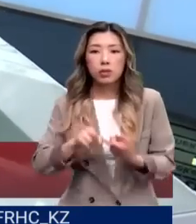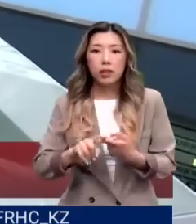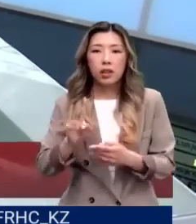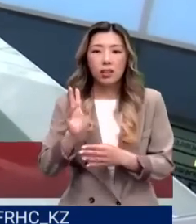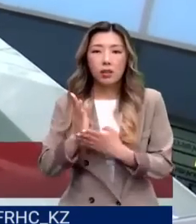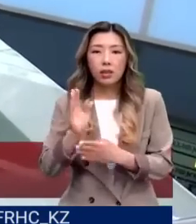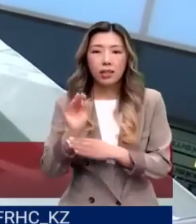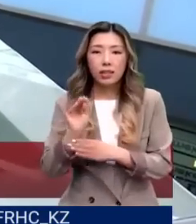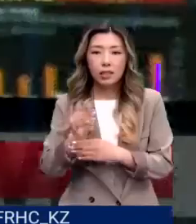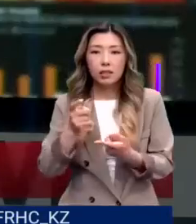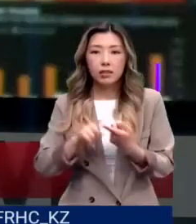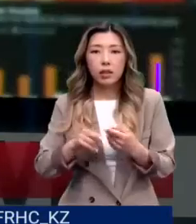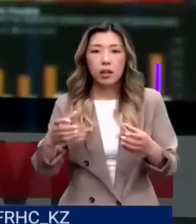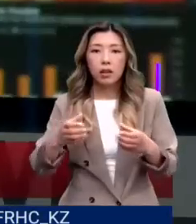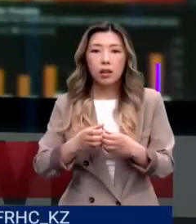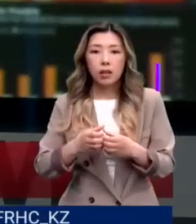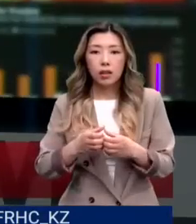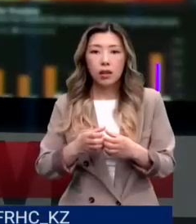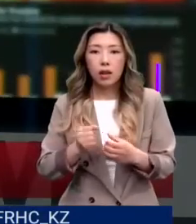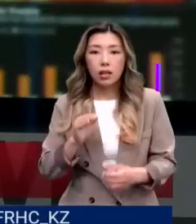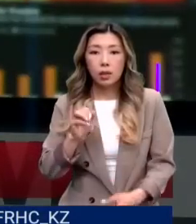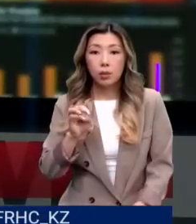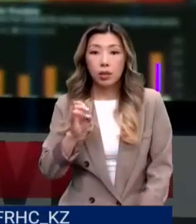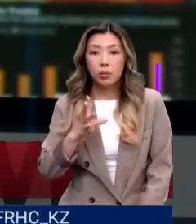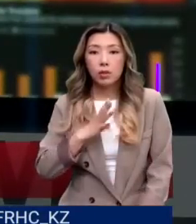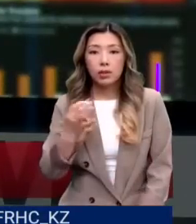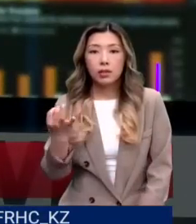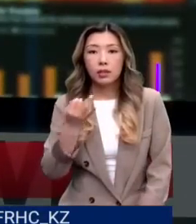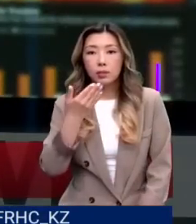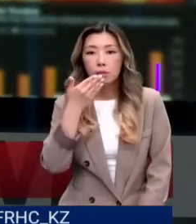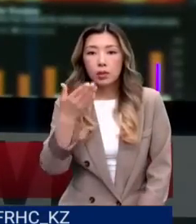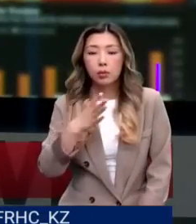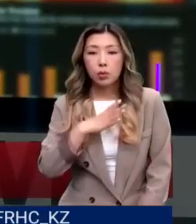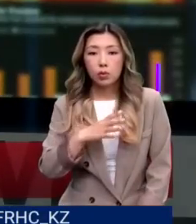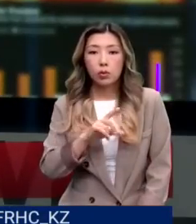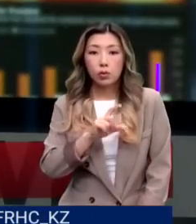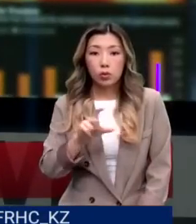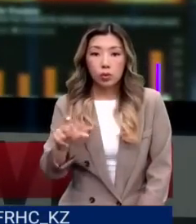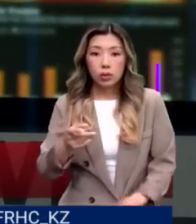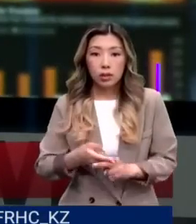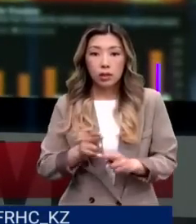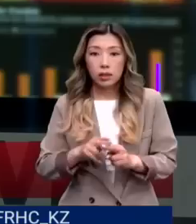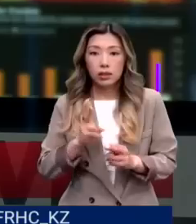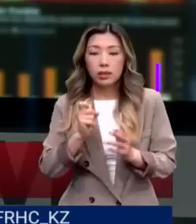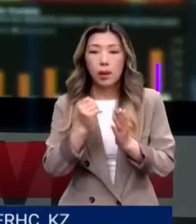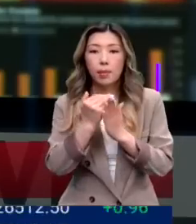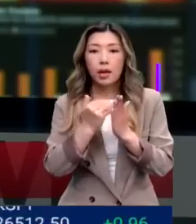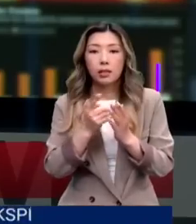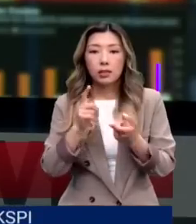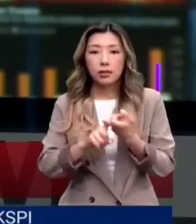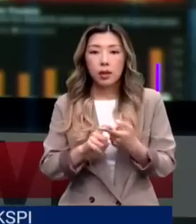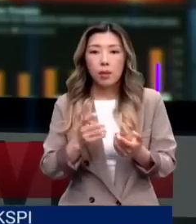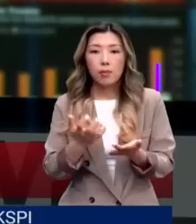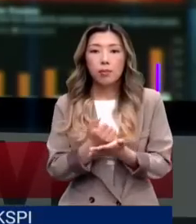в правительстве? Корреспонденты «Атамекен Бизнес» сегодня поинтересовались мнением отечественных чиновников вот за программу повышения доходов населения.